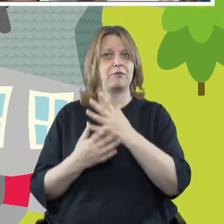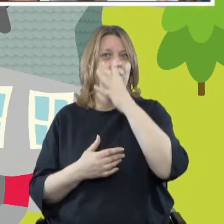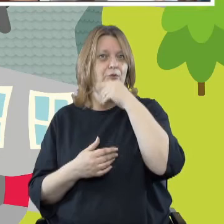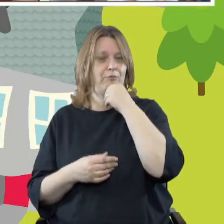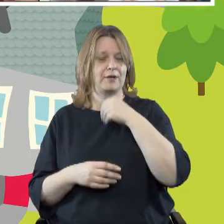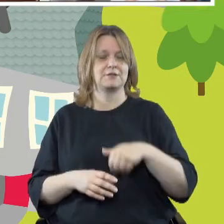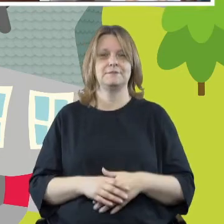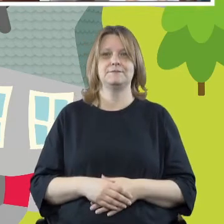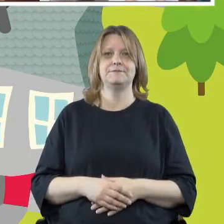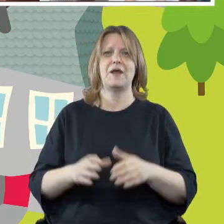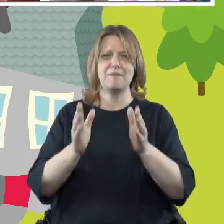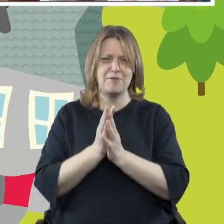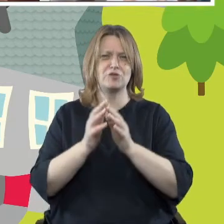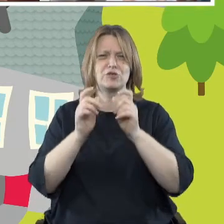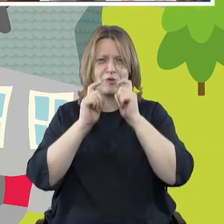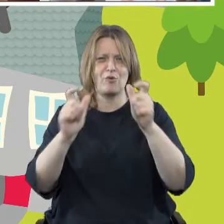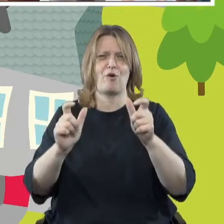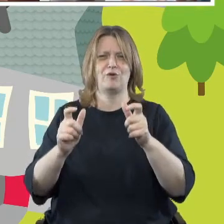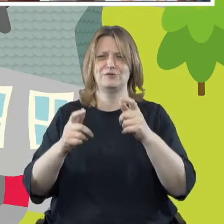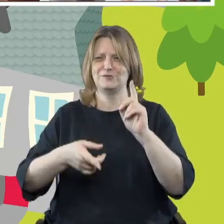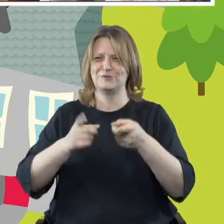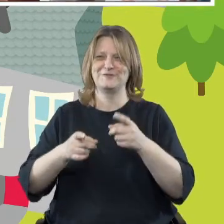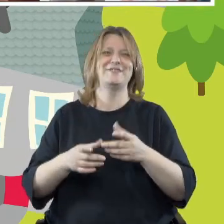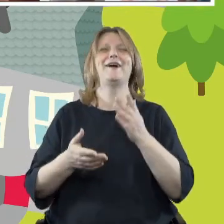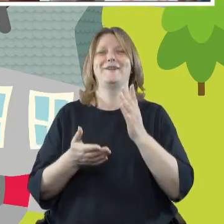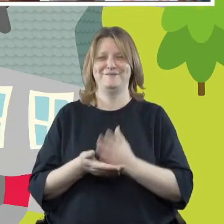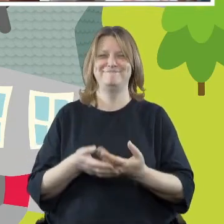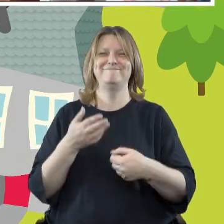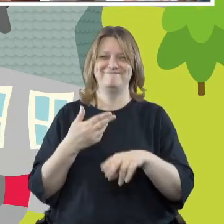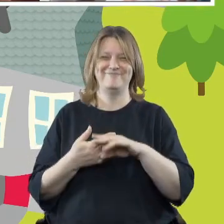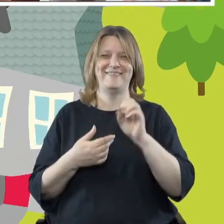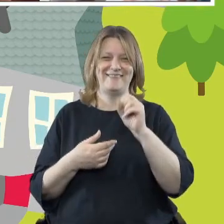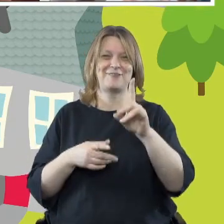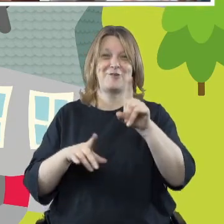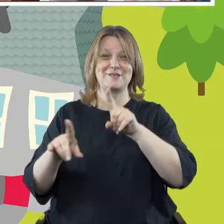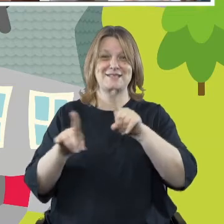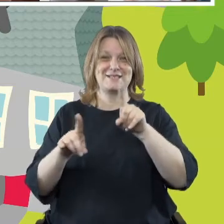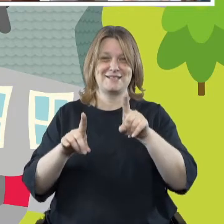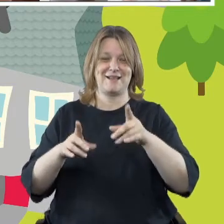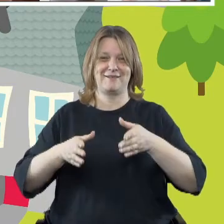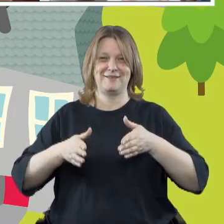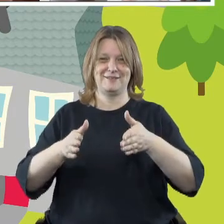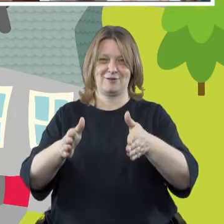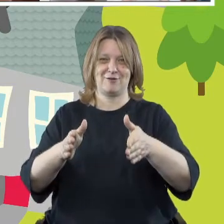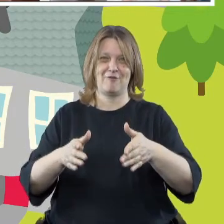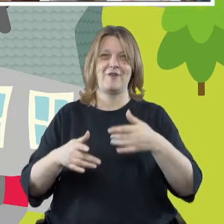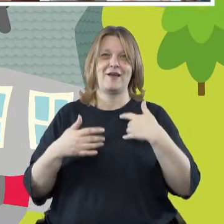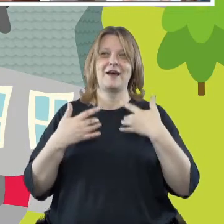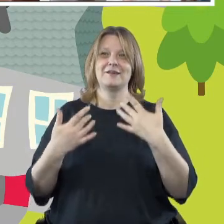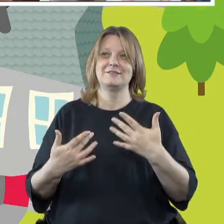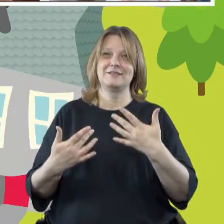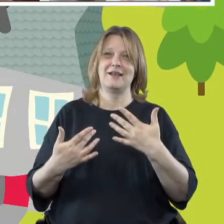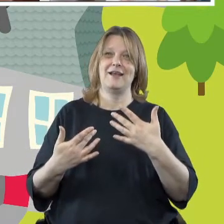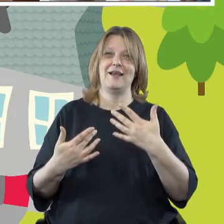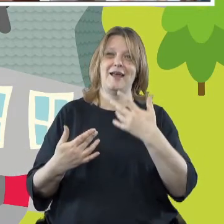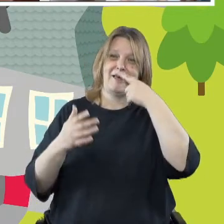No głośno krzyczcie. O, już wiemy, już padła odpowiedź, że to znaki drogowe. Słuchajcie, chciałem wskazać osobę, która